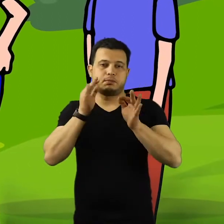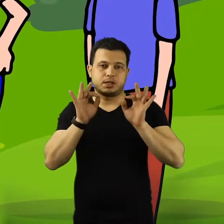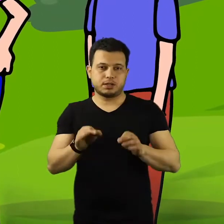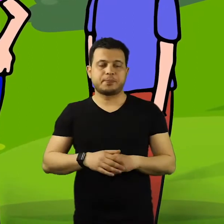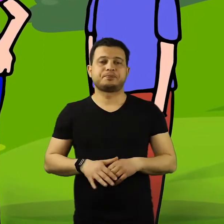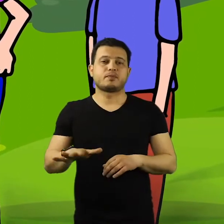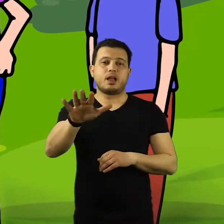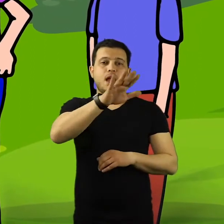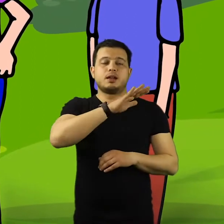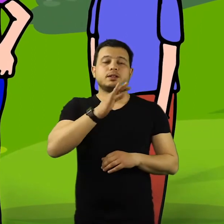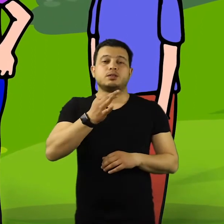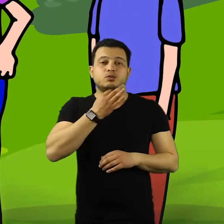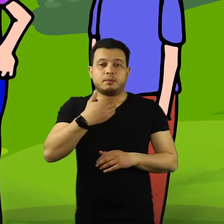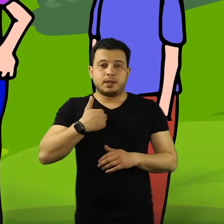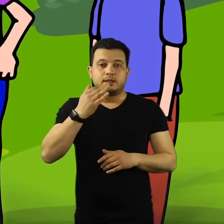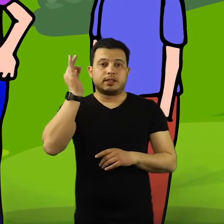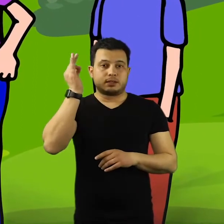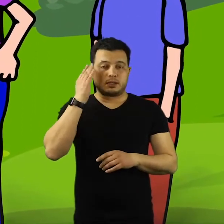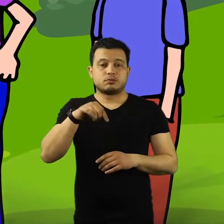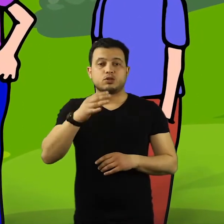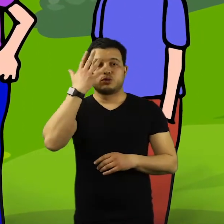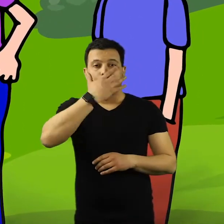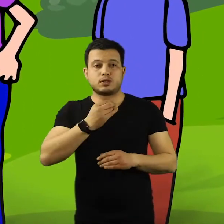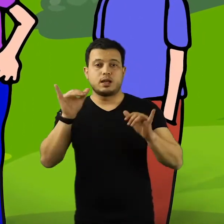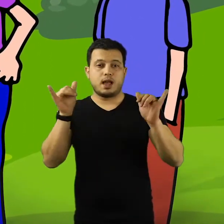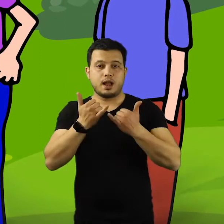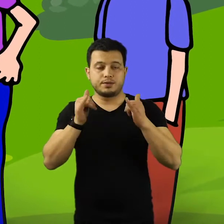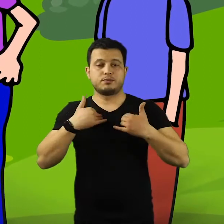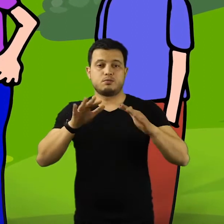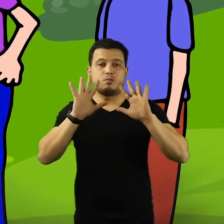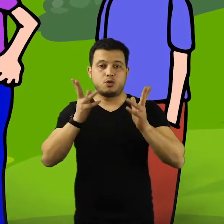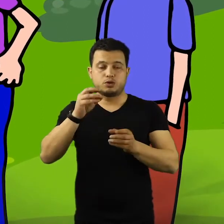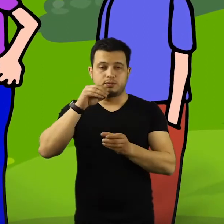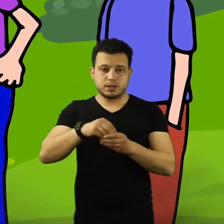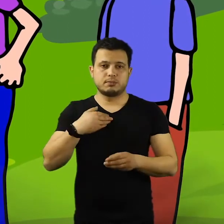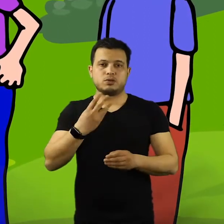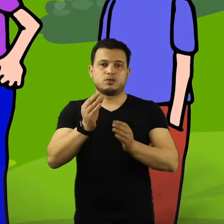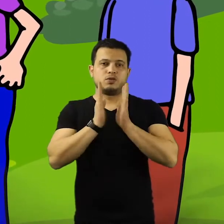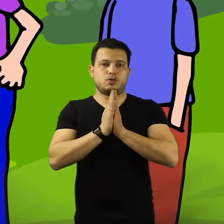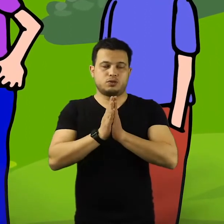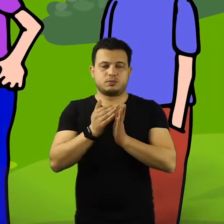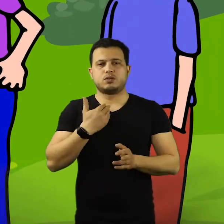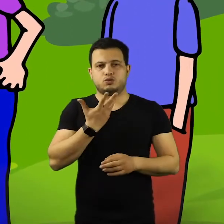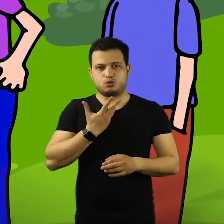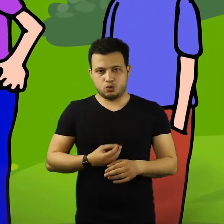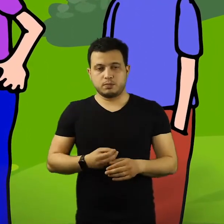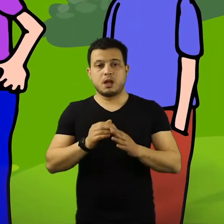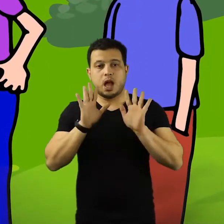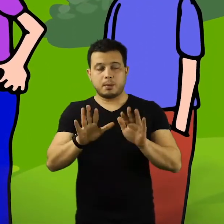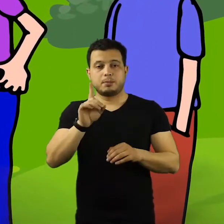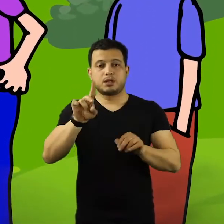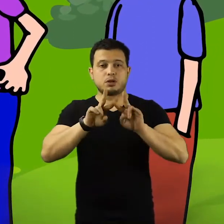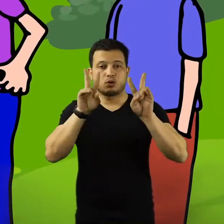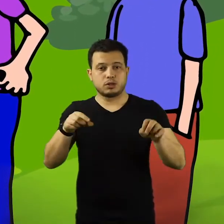Lütfen beni dinleyin Bu güzel eğlencenizi bozduğum için üzgünüm Ancak bir konuda